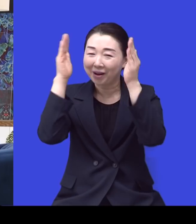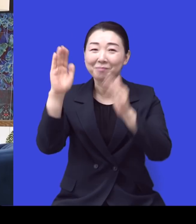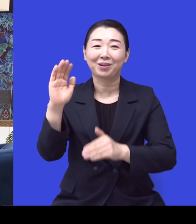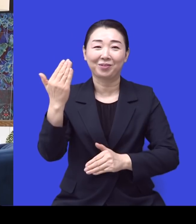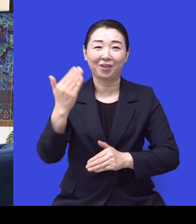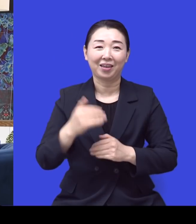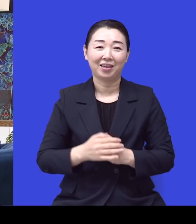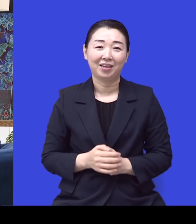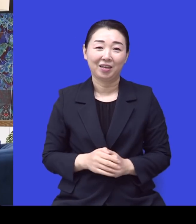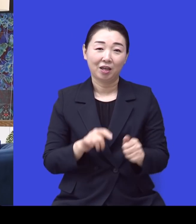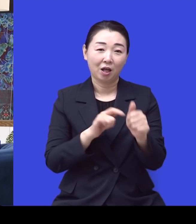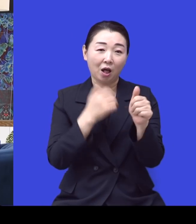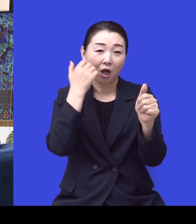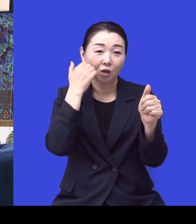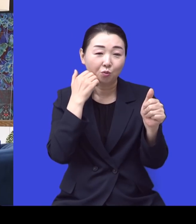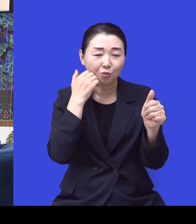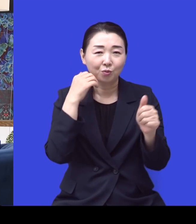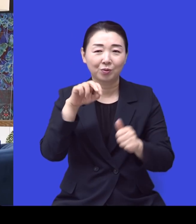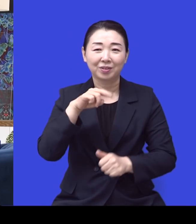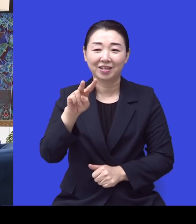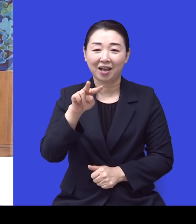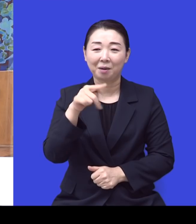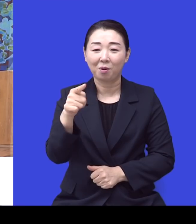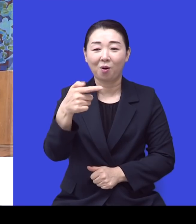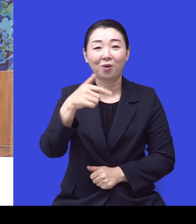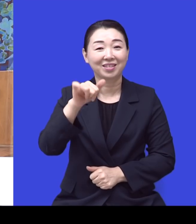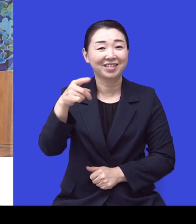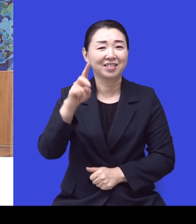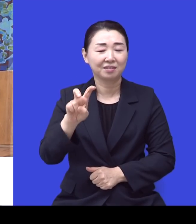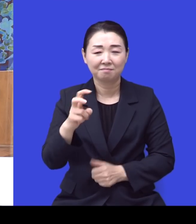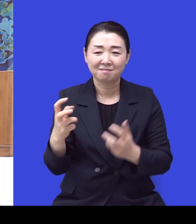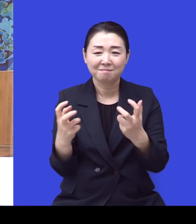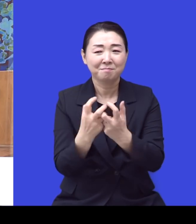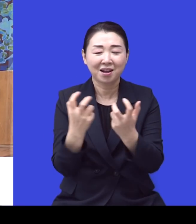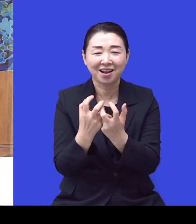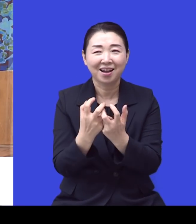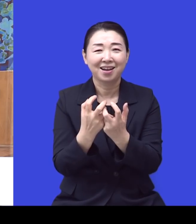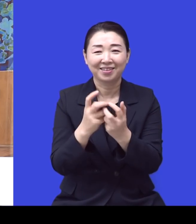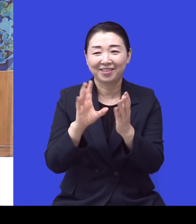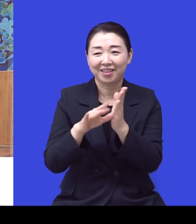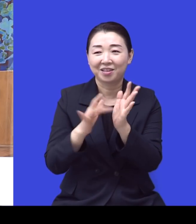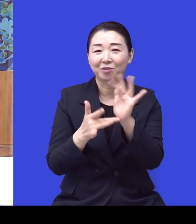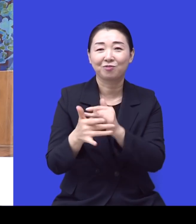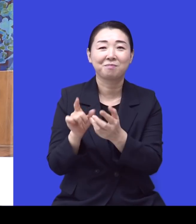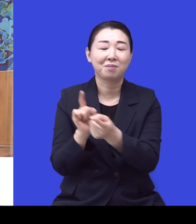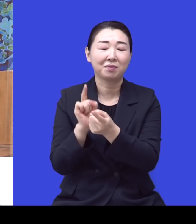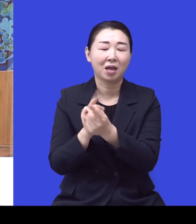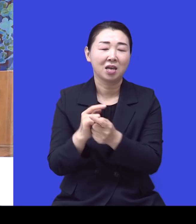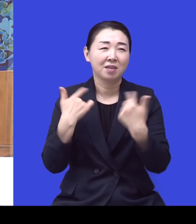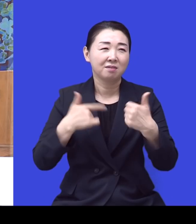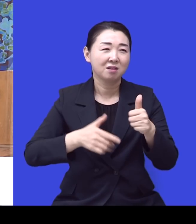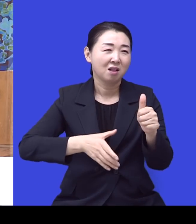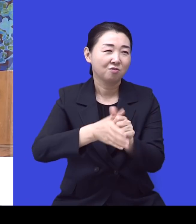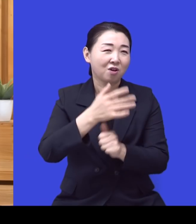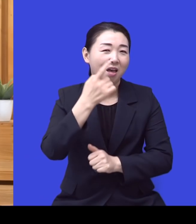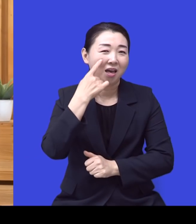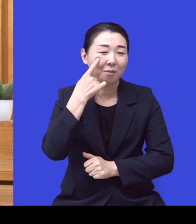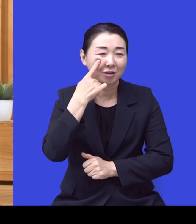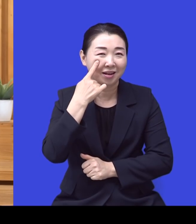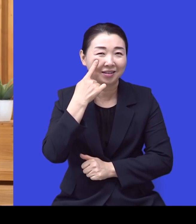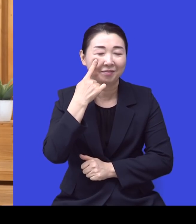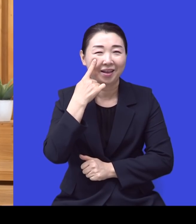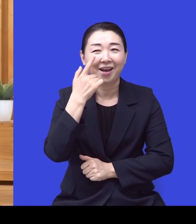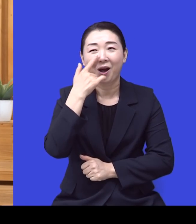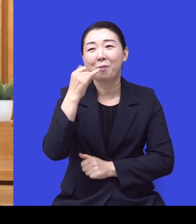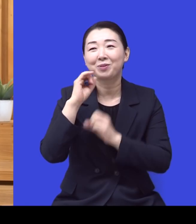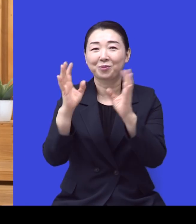이분은 샤머니즘이 가득한 집안에서 예수님을 만나게 되면서 늘 죽자고 하는 어머니를 또 전도하게 되셨고요.